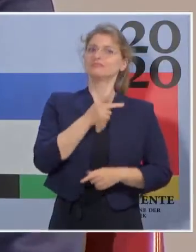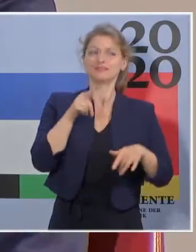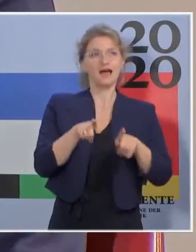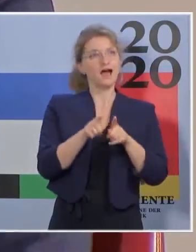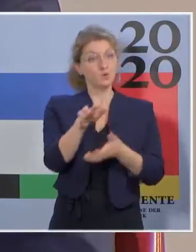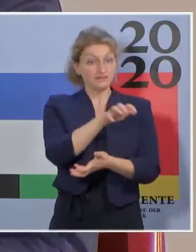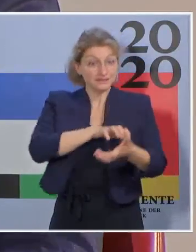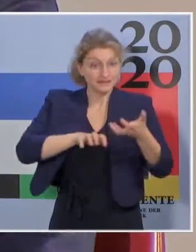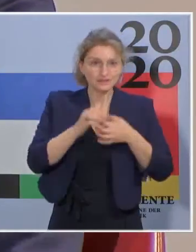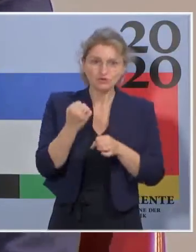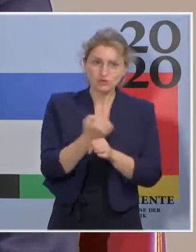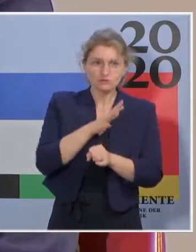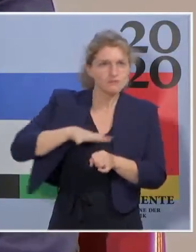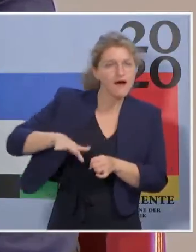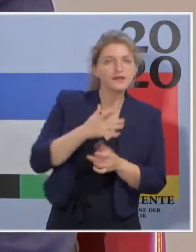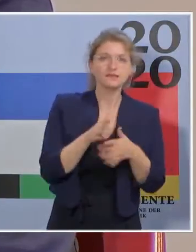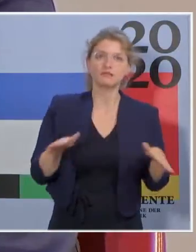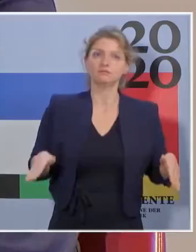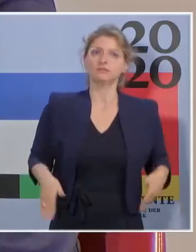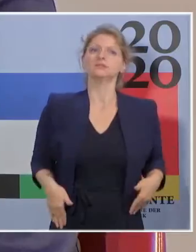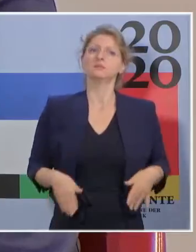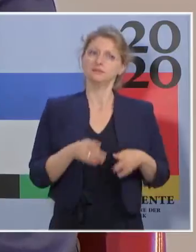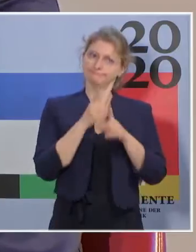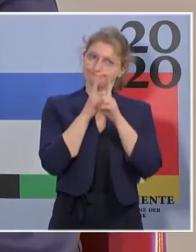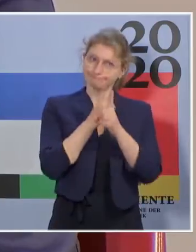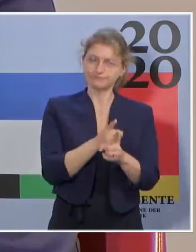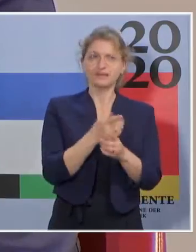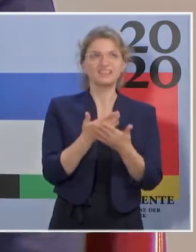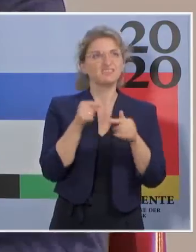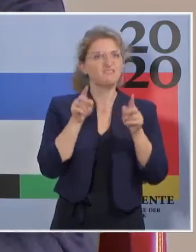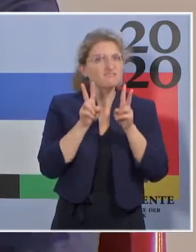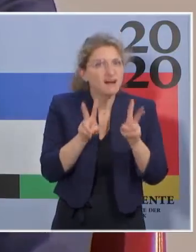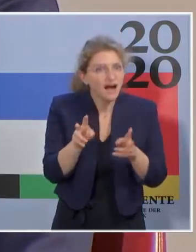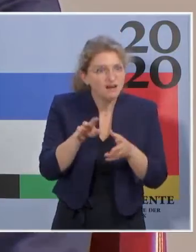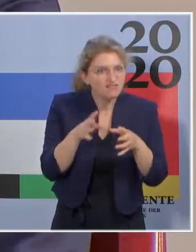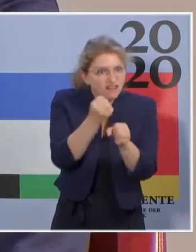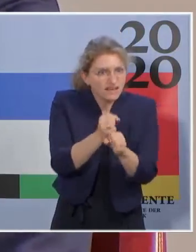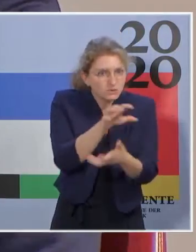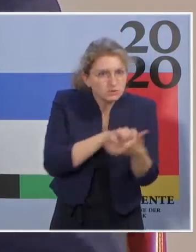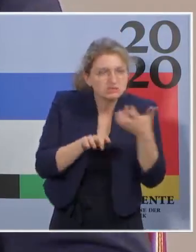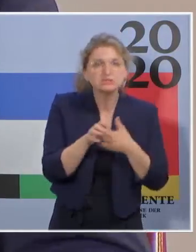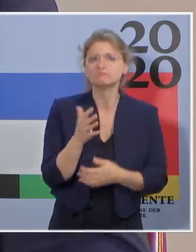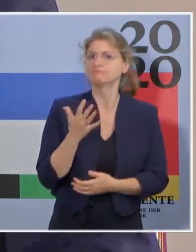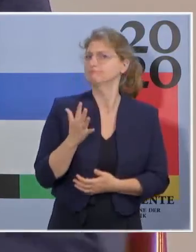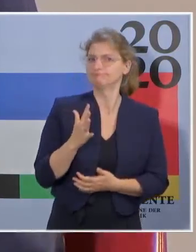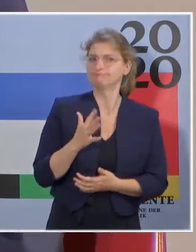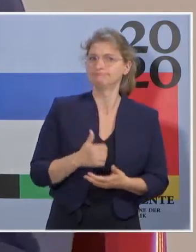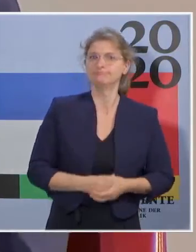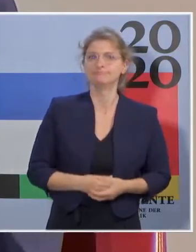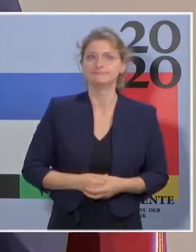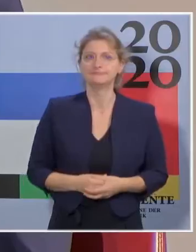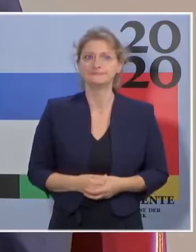Krise gezeigt haben, so dass eigentlich keine Verfassungskrise in dem Sinn war bei dieser durchaus schwierigen Wahl.